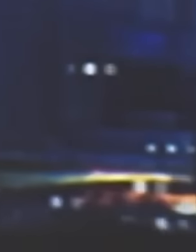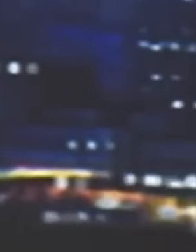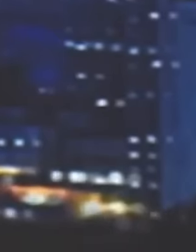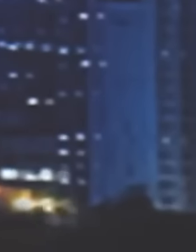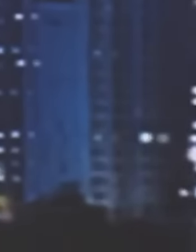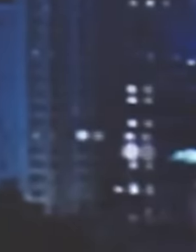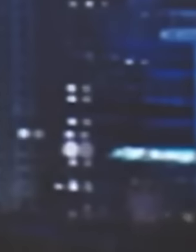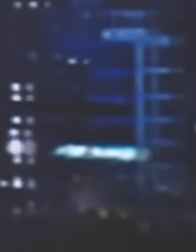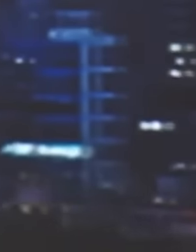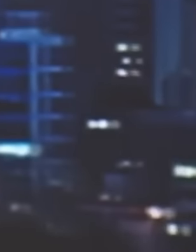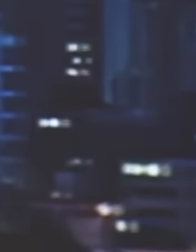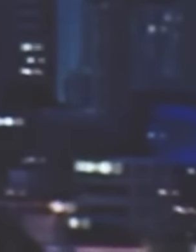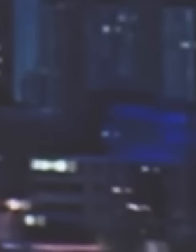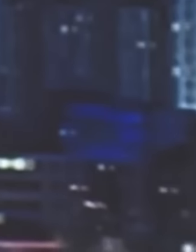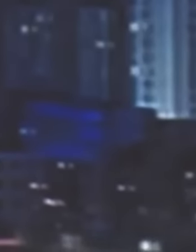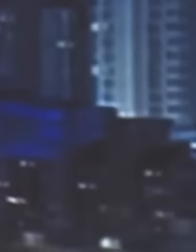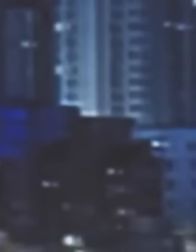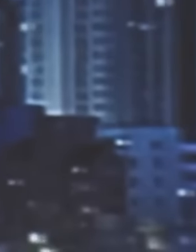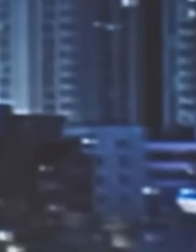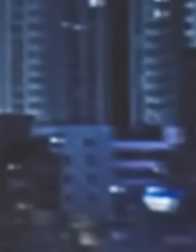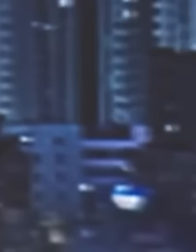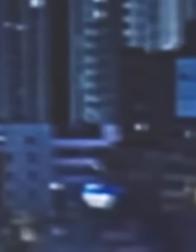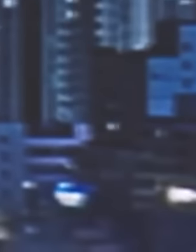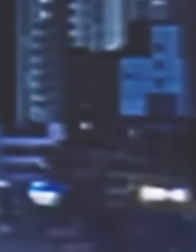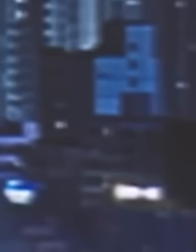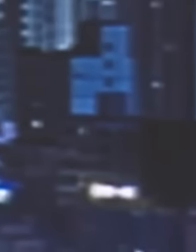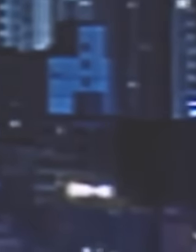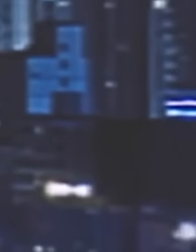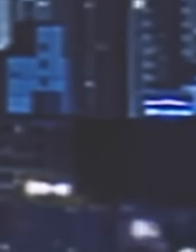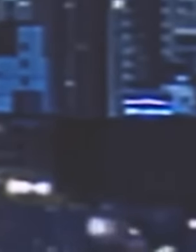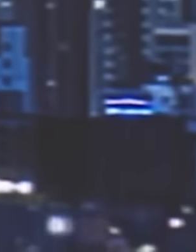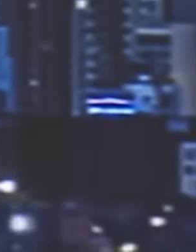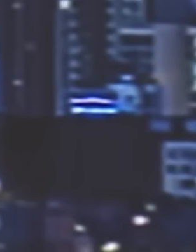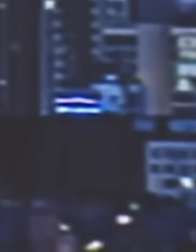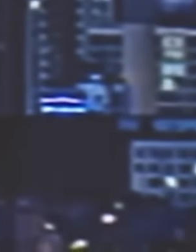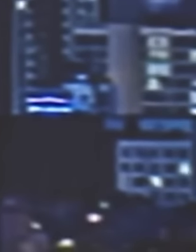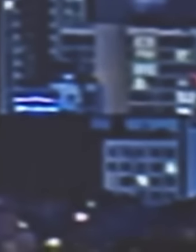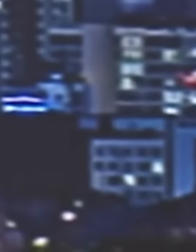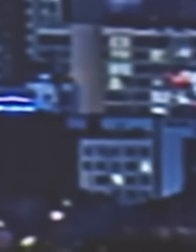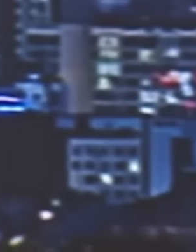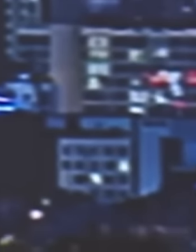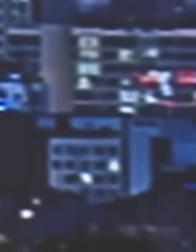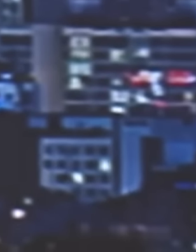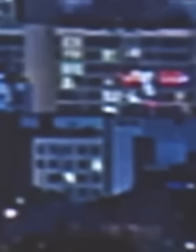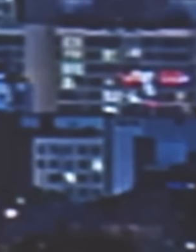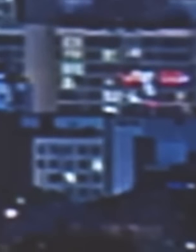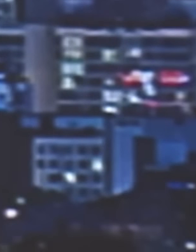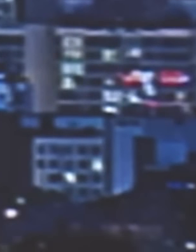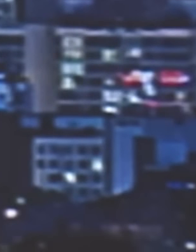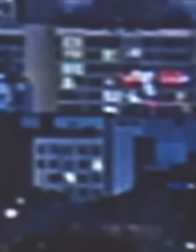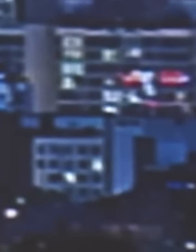JTBC 뉴스를 시청해주신 여러분 고맙습니다. 저희는 저녁 6시 50분 뉴스룸에서 뵙겠습니다.